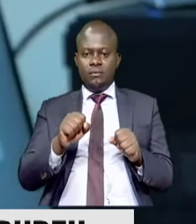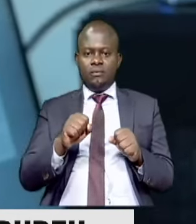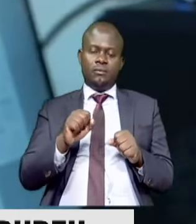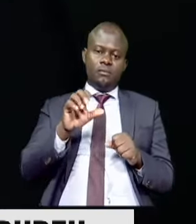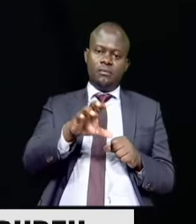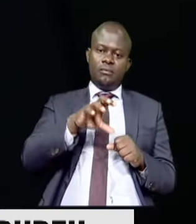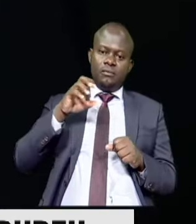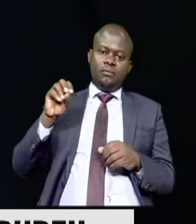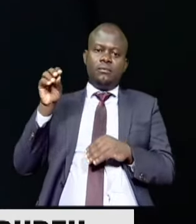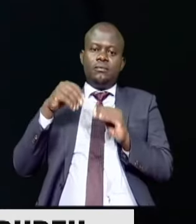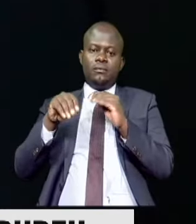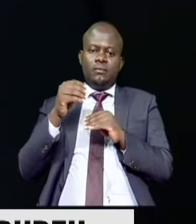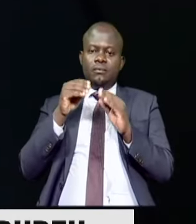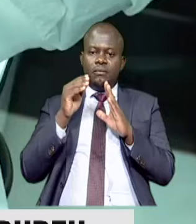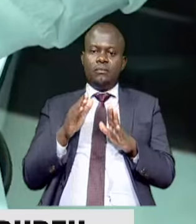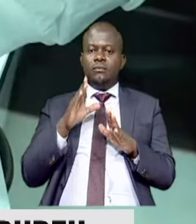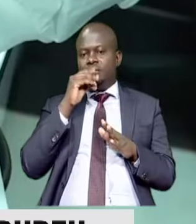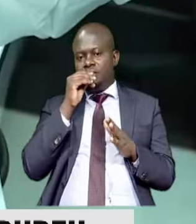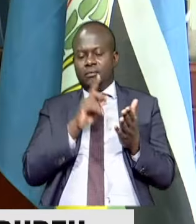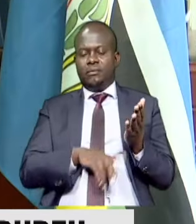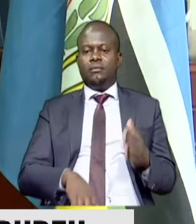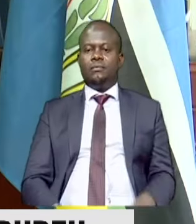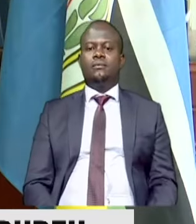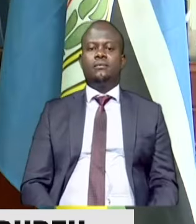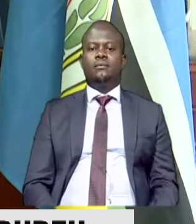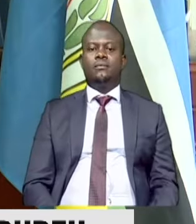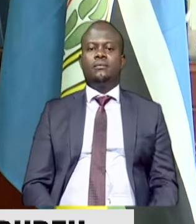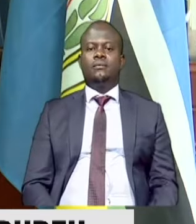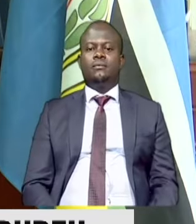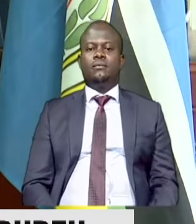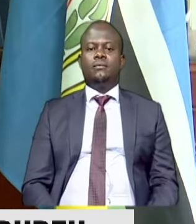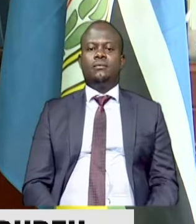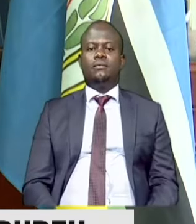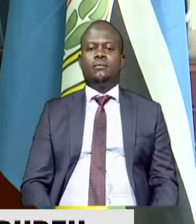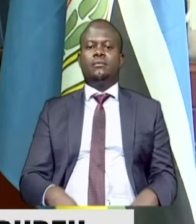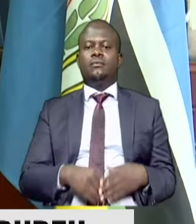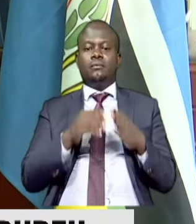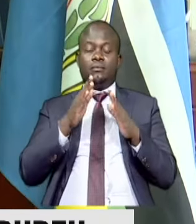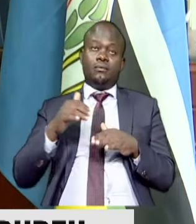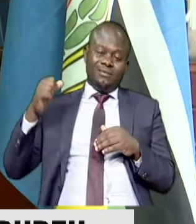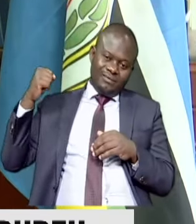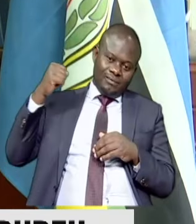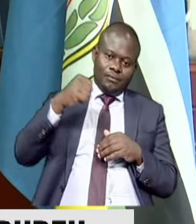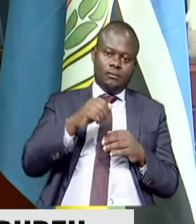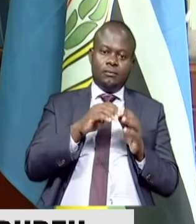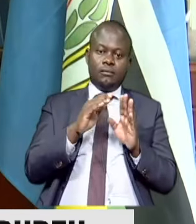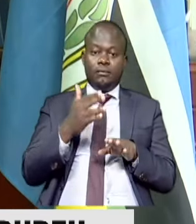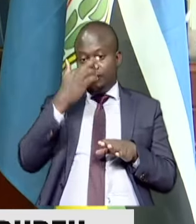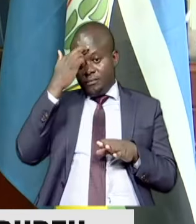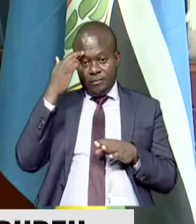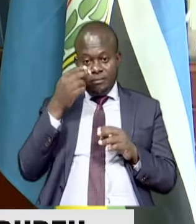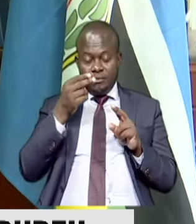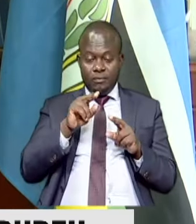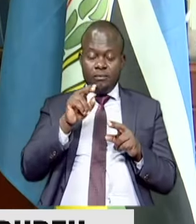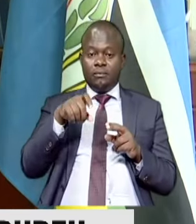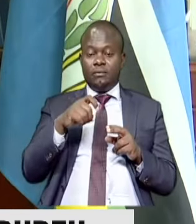bagakuramo bakabigurisha, mubivugaho iki? Umuntu gukubitwa ingumi y'umuntu agahita apfa, niyo mpamvu haba akeneye kugira